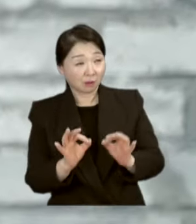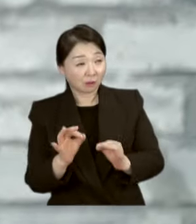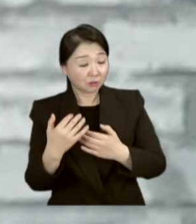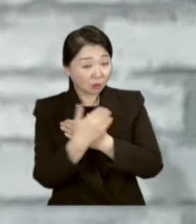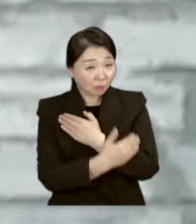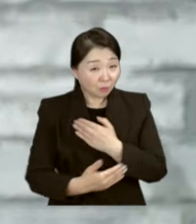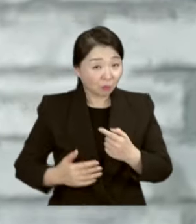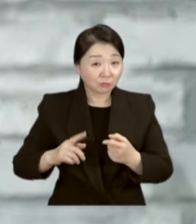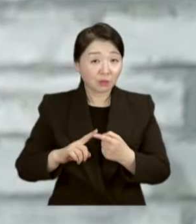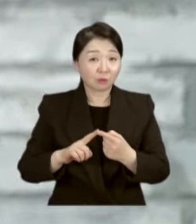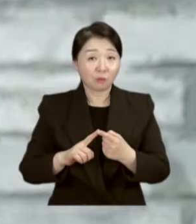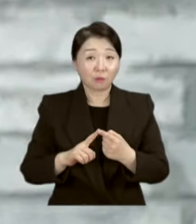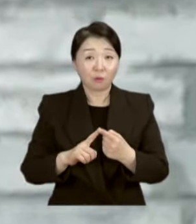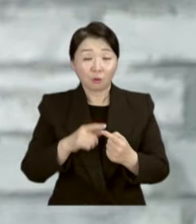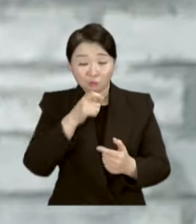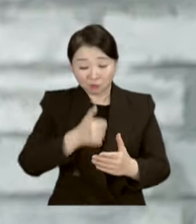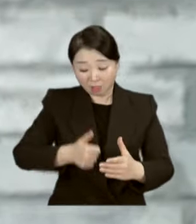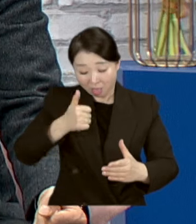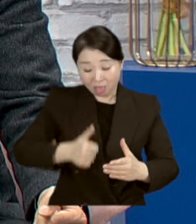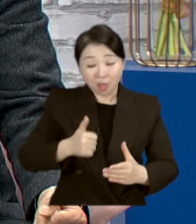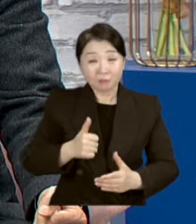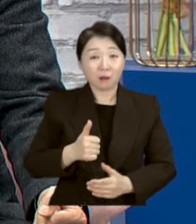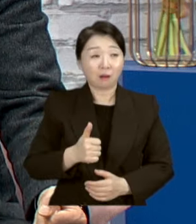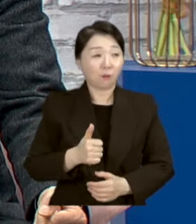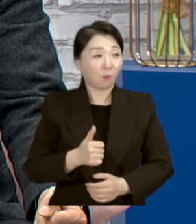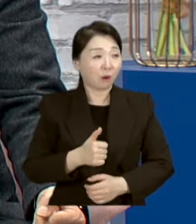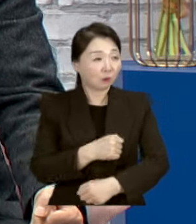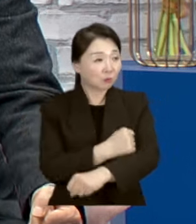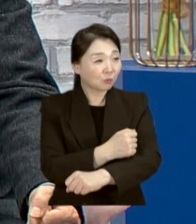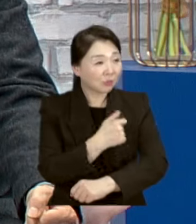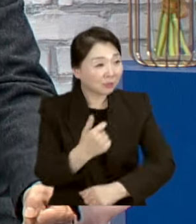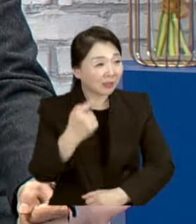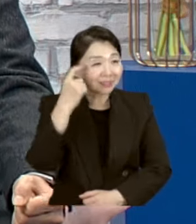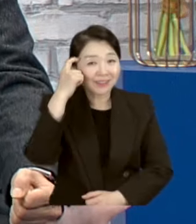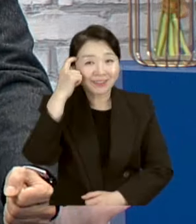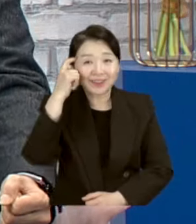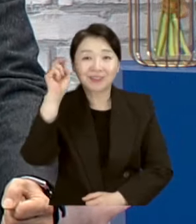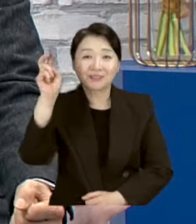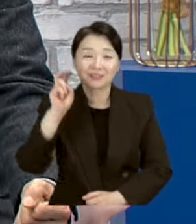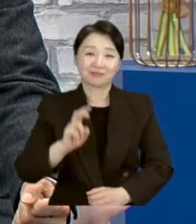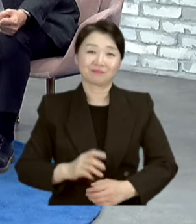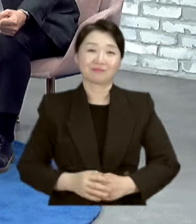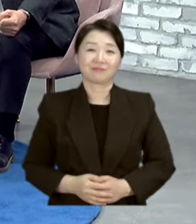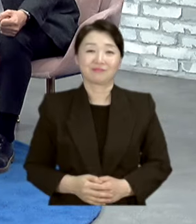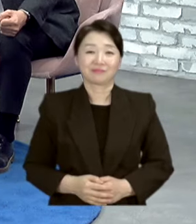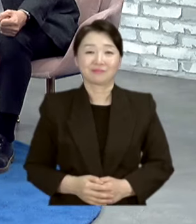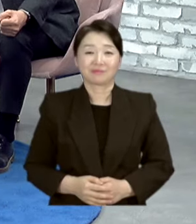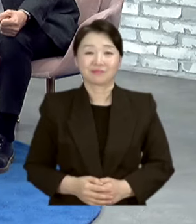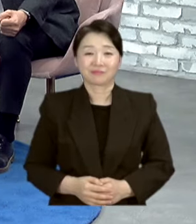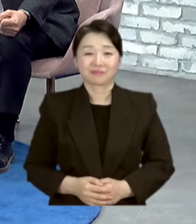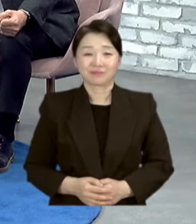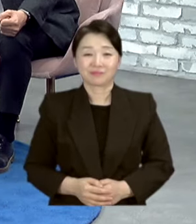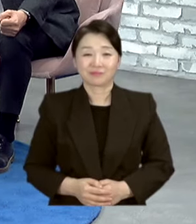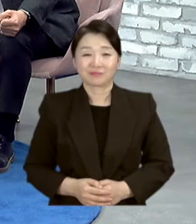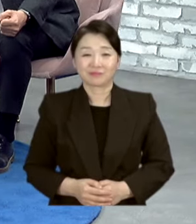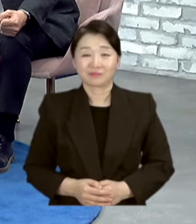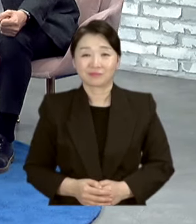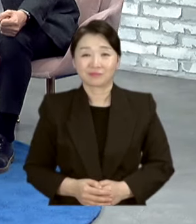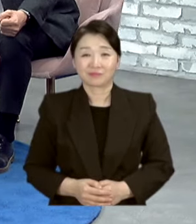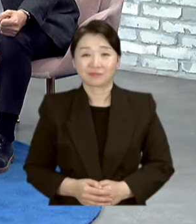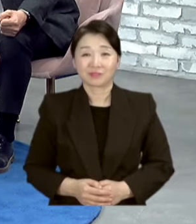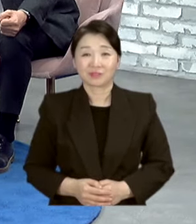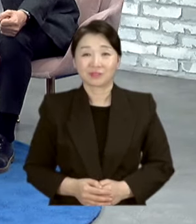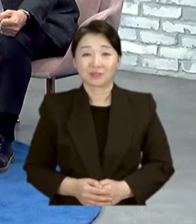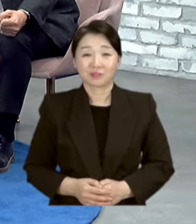아이고 저 몸으로 떠서 참 욕본다 이런 생각을 하실 수도 있을 것 같은데 이 몸이 아니면 그